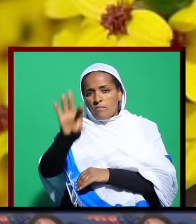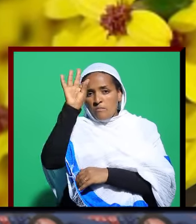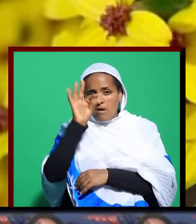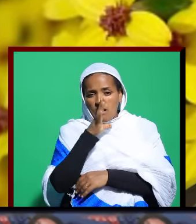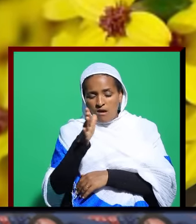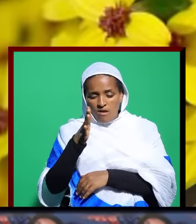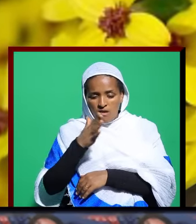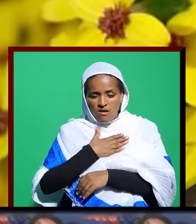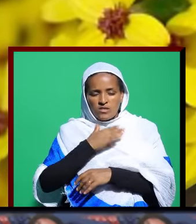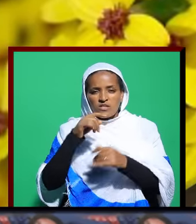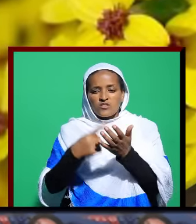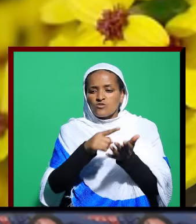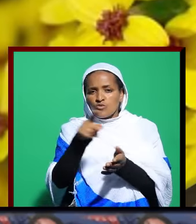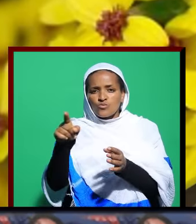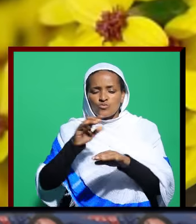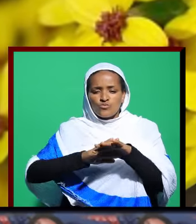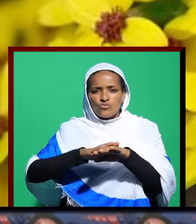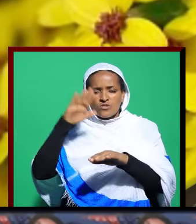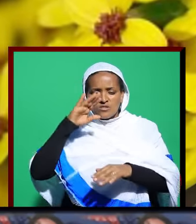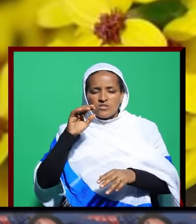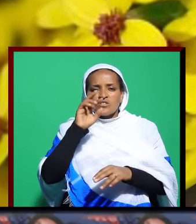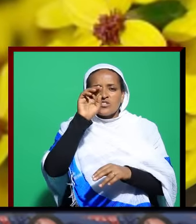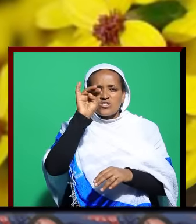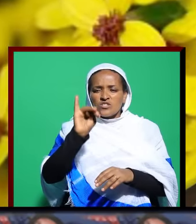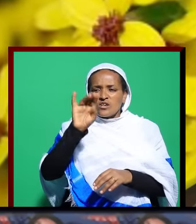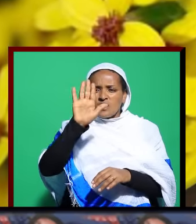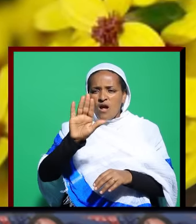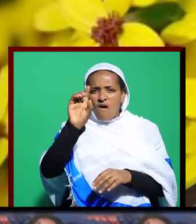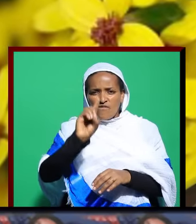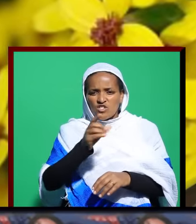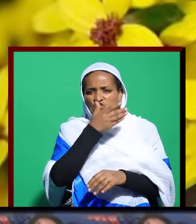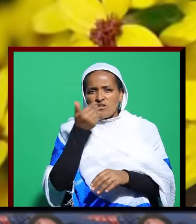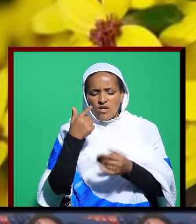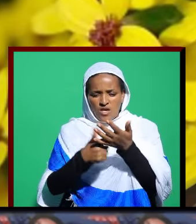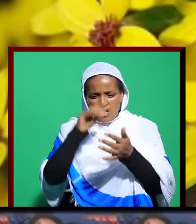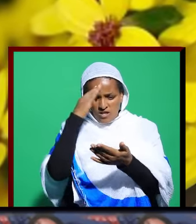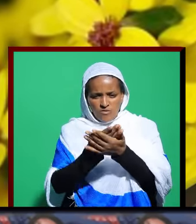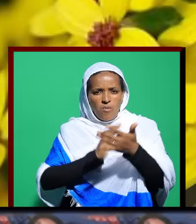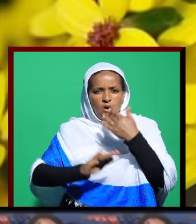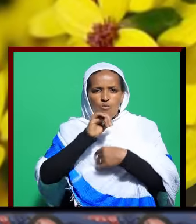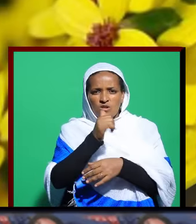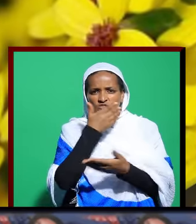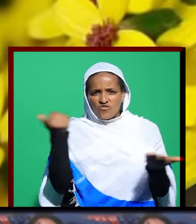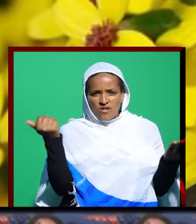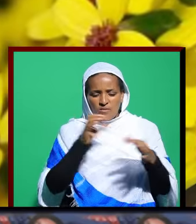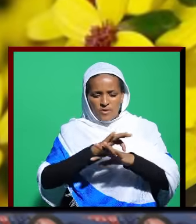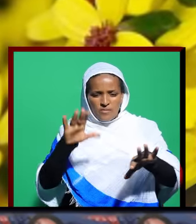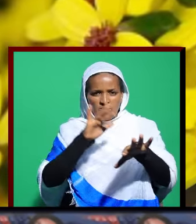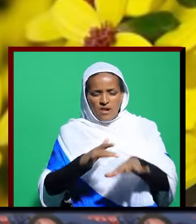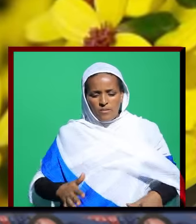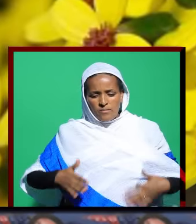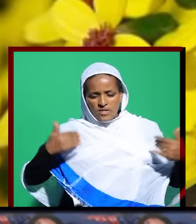መቃብርንም ባያገኝ እኔ ስለ እርሱ ከእርሱ ይልቅ ጭንጋፍ ይሻላል አልኩ። ይሄ ሰው ምን ማለት ነው? ባይወለድ ይሻላል። በምድር